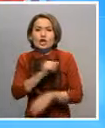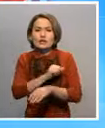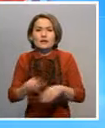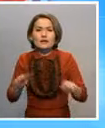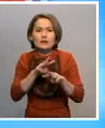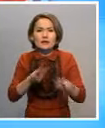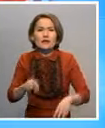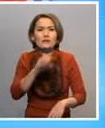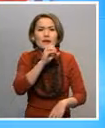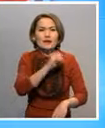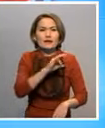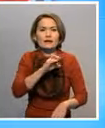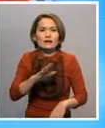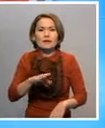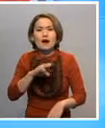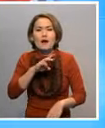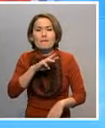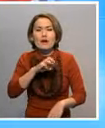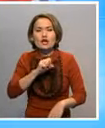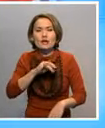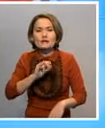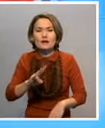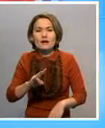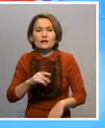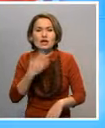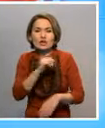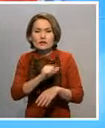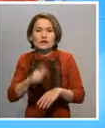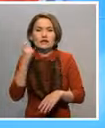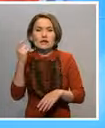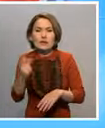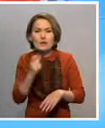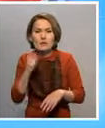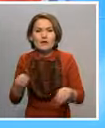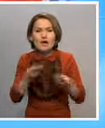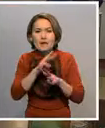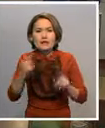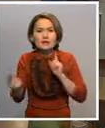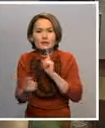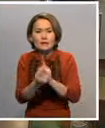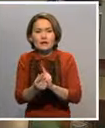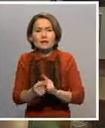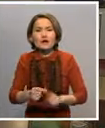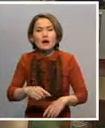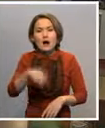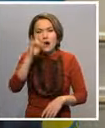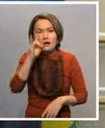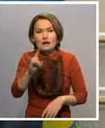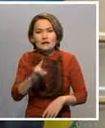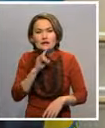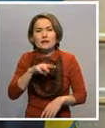Сыртқы істер министрі Ерлан Ыдырысов Мажарстан сыртқы экономикалық байланыс және сыртқы істер министрі Петер Сиартомен кездесті. Тараптар екіжақты